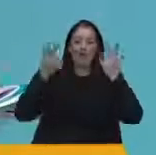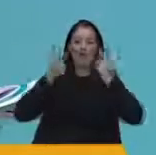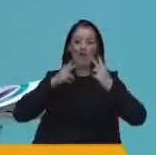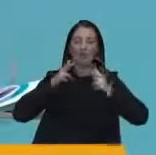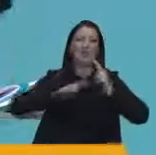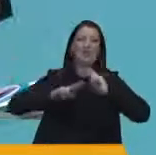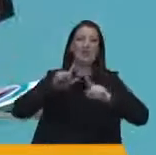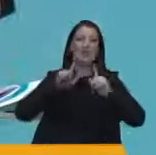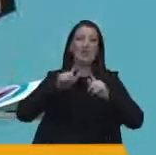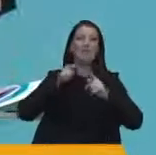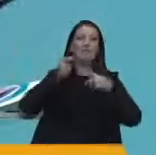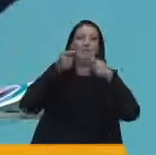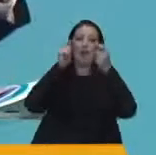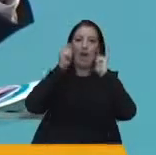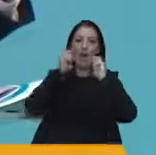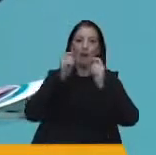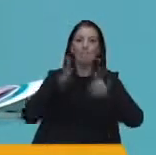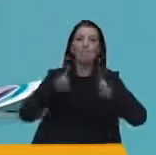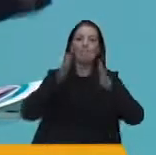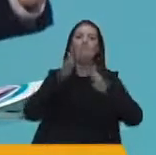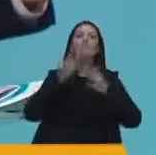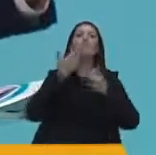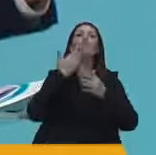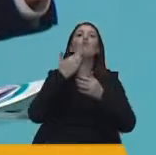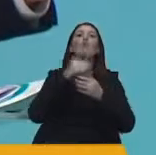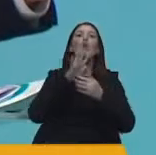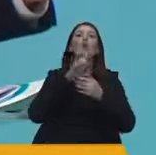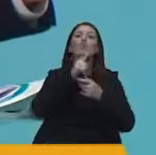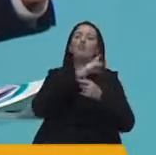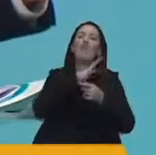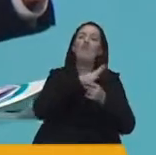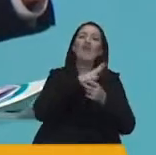yer lazım, onu yapacağız. Şu an yok mu? Baraka şeklinde var.